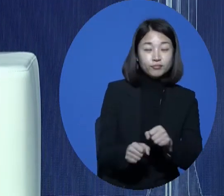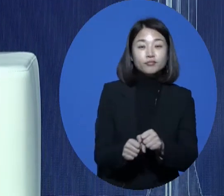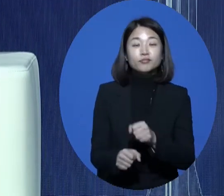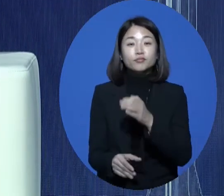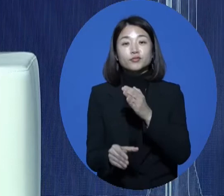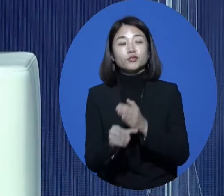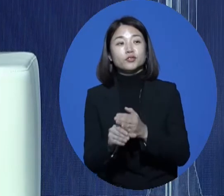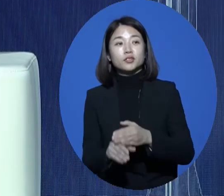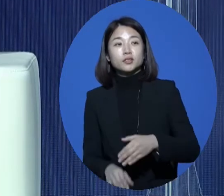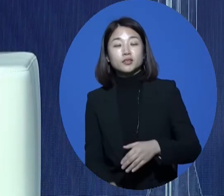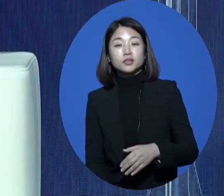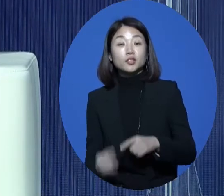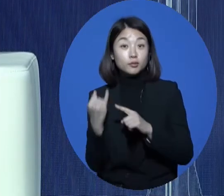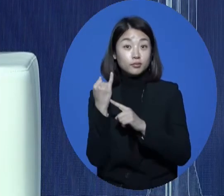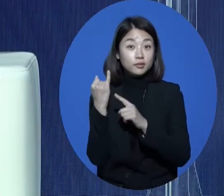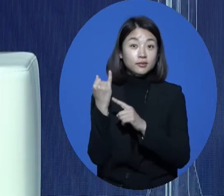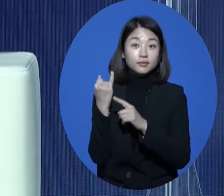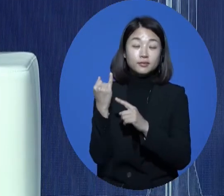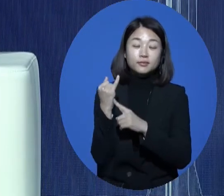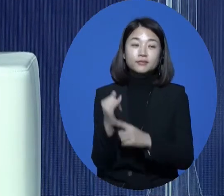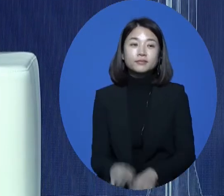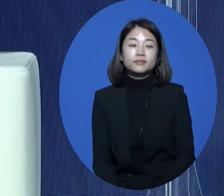조경미 국장님을 통해서